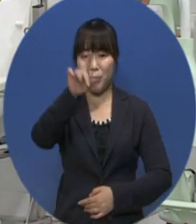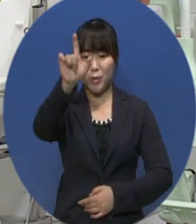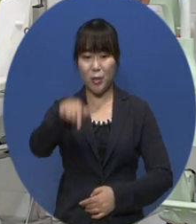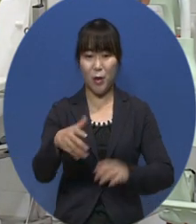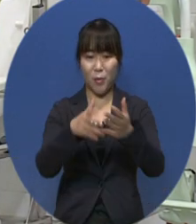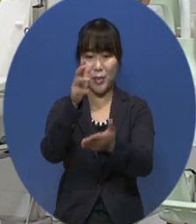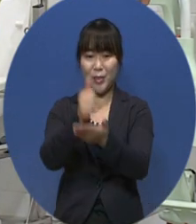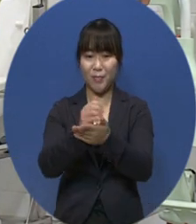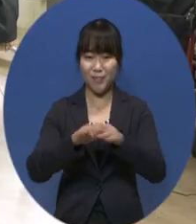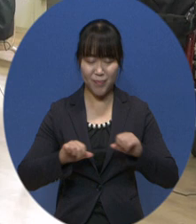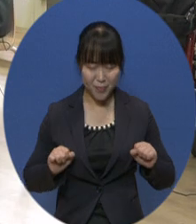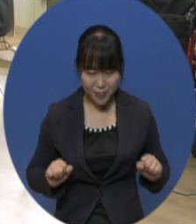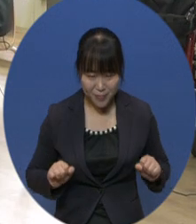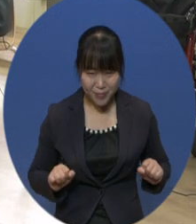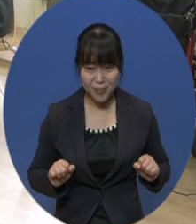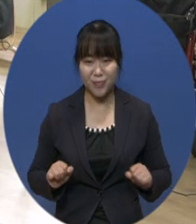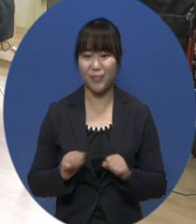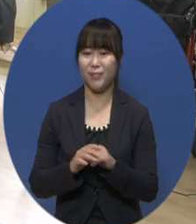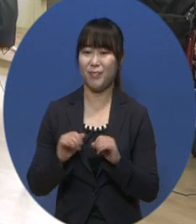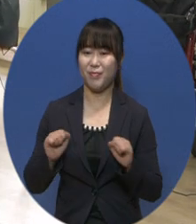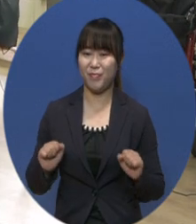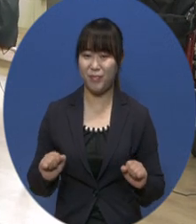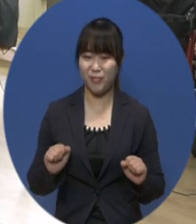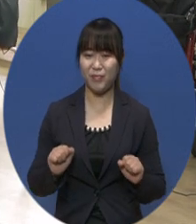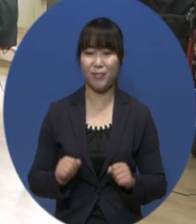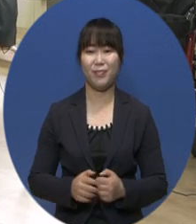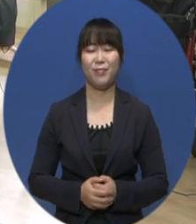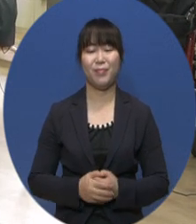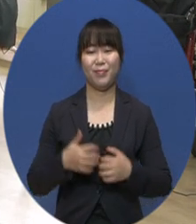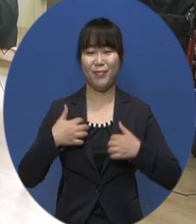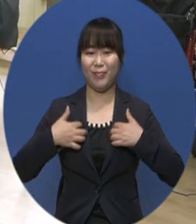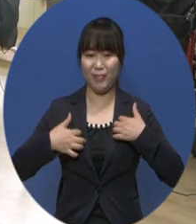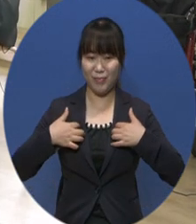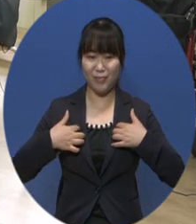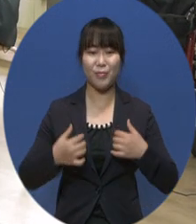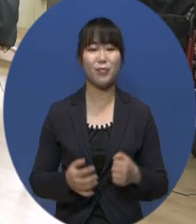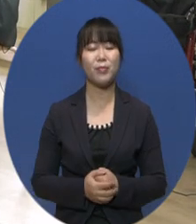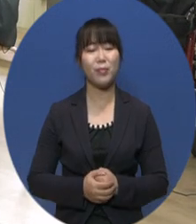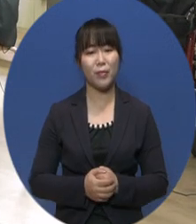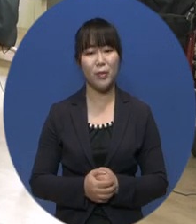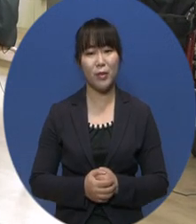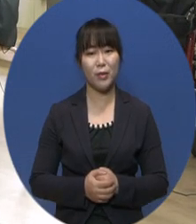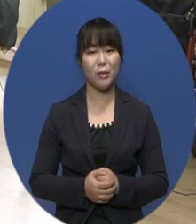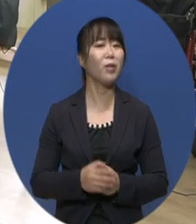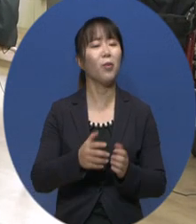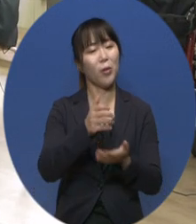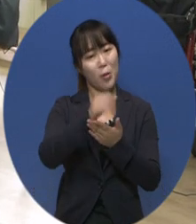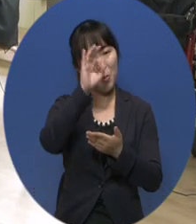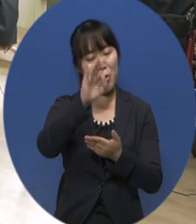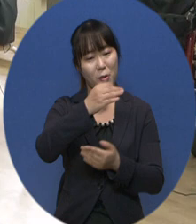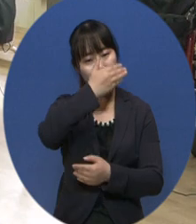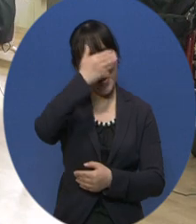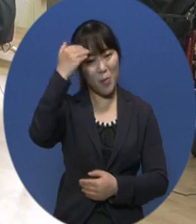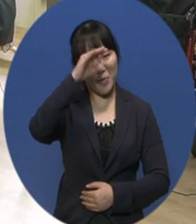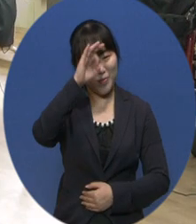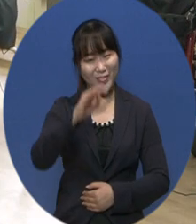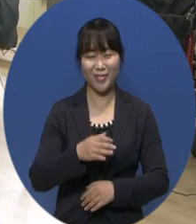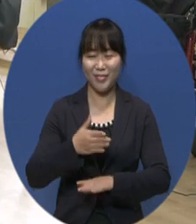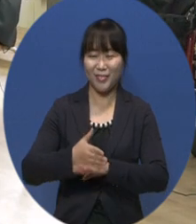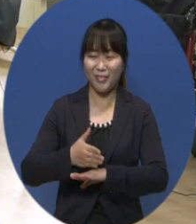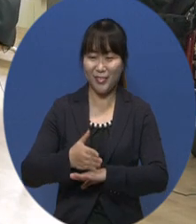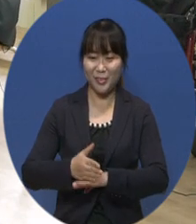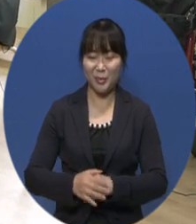모셨습니다. 안녕하세요, 이범서 원장님. 안녕하세요. 네, 네. 반갑습니다. 네. 이 원장님이 젊어 보이시네요.